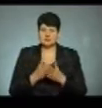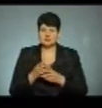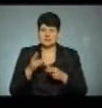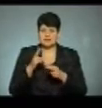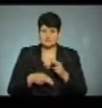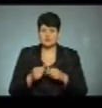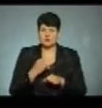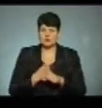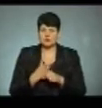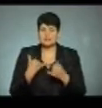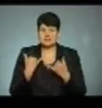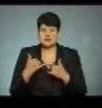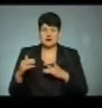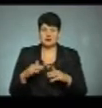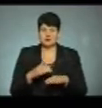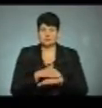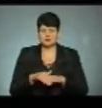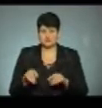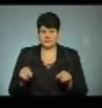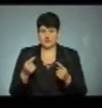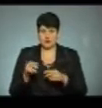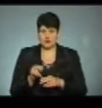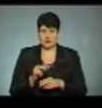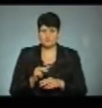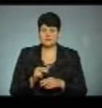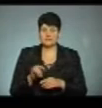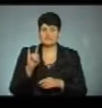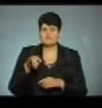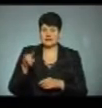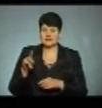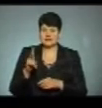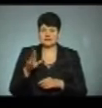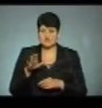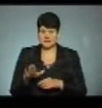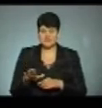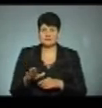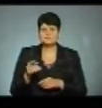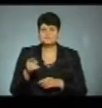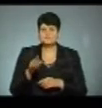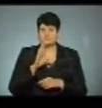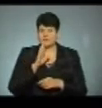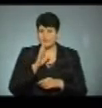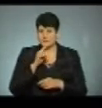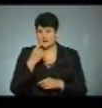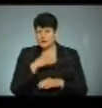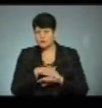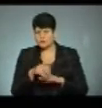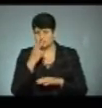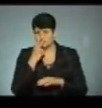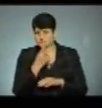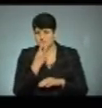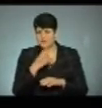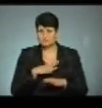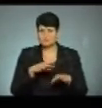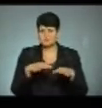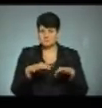і зараз рух вулицею відновлено. Вікна квартири тернополянки Марії Кравчук виходять на дорогу, де була припаркована